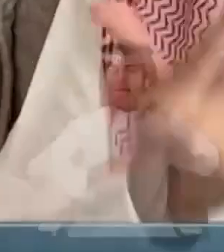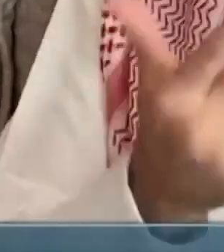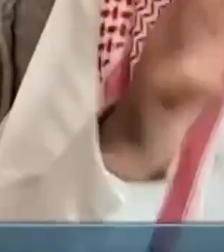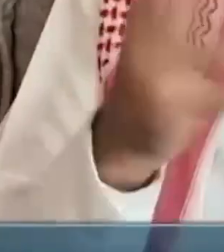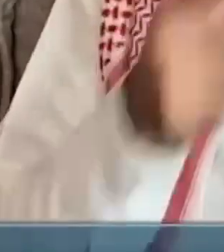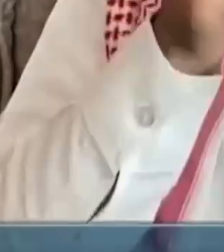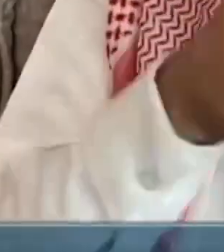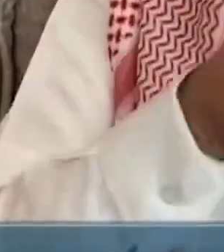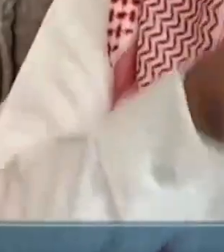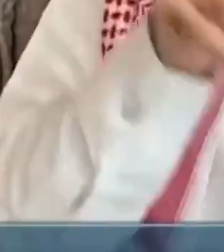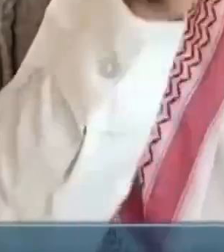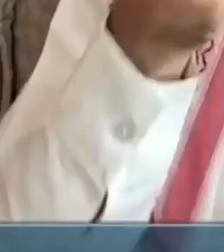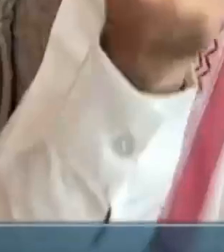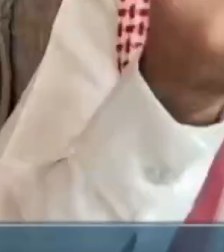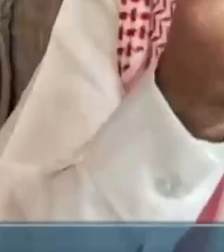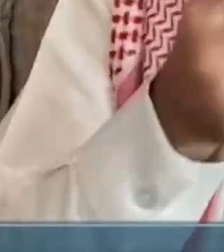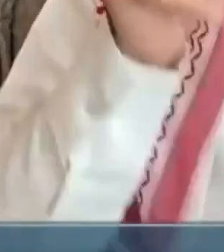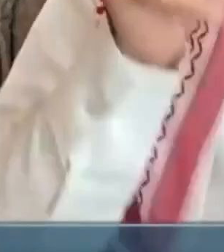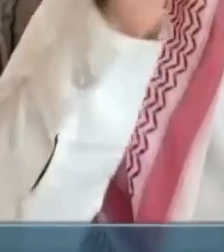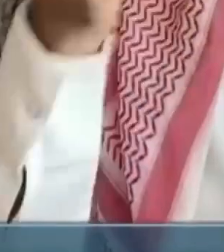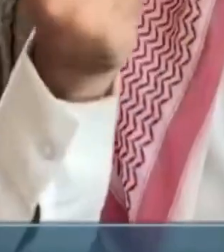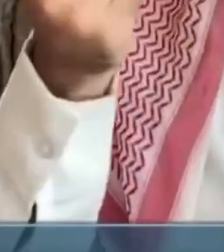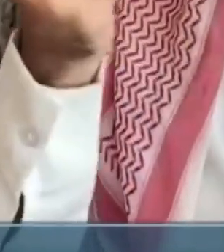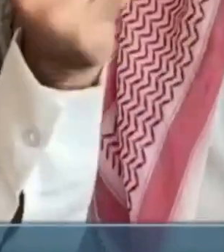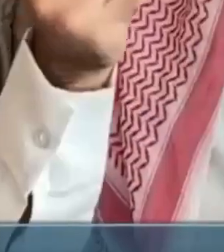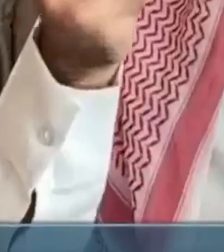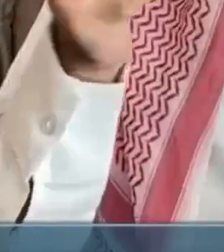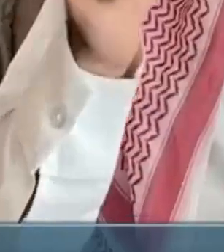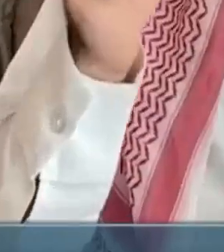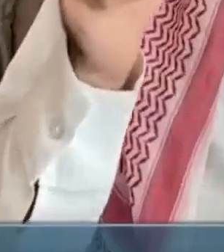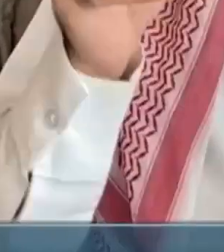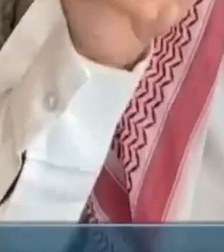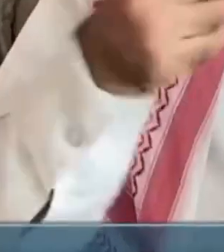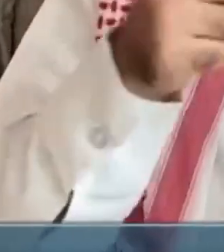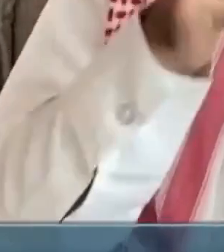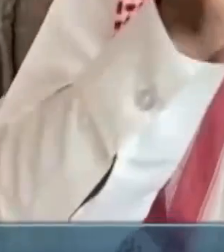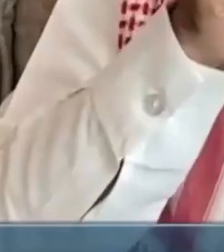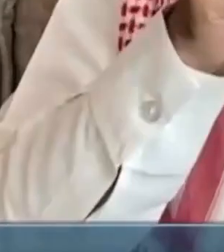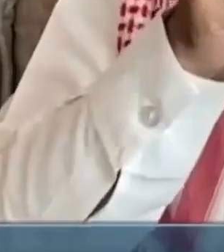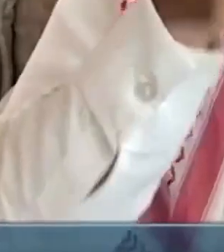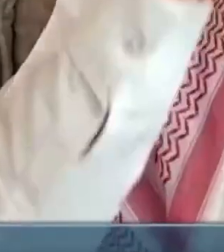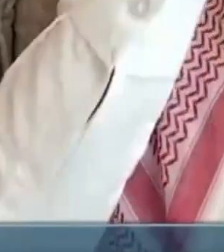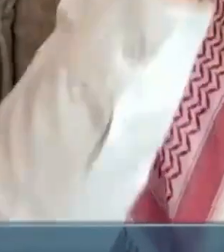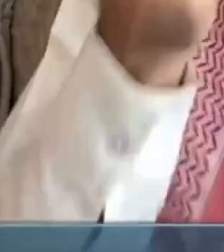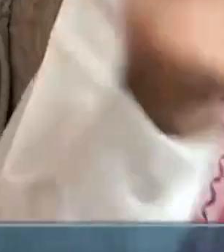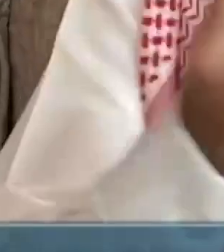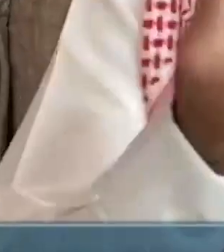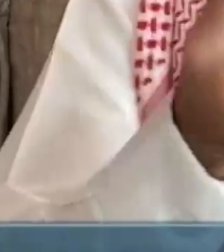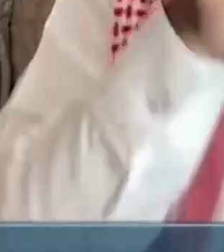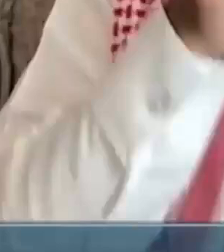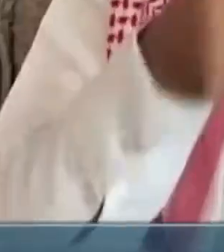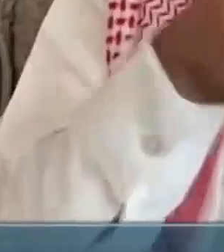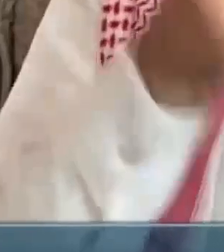الجامعيه للصم فيكون عنده ثنائي اللغه فيستطيع انه ممكن